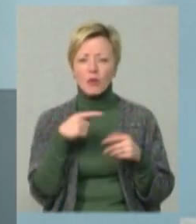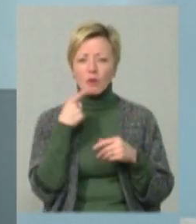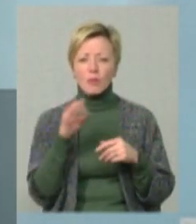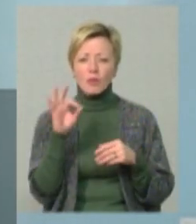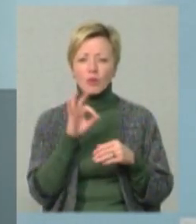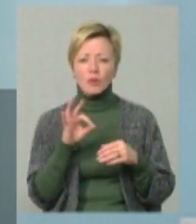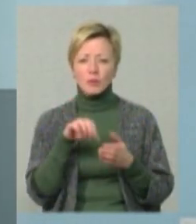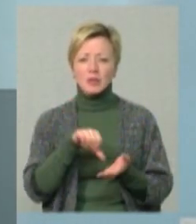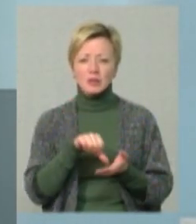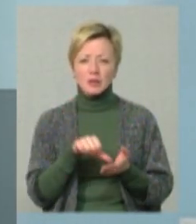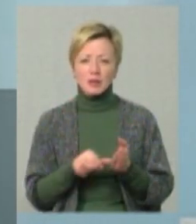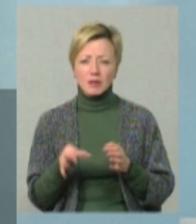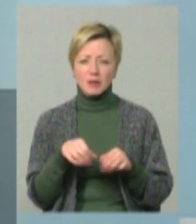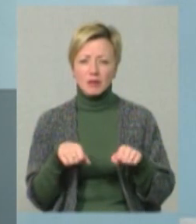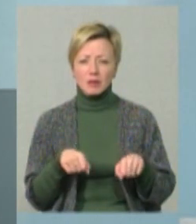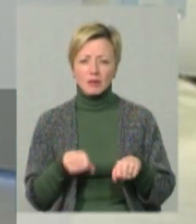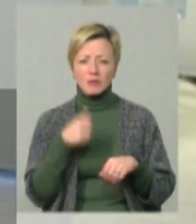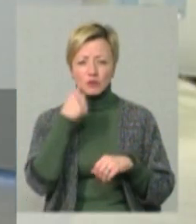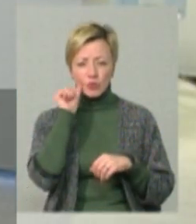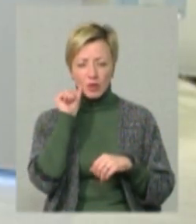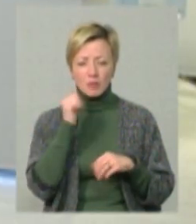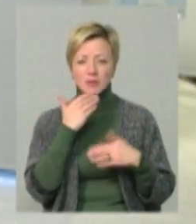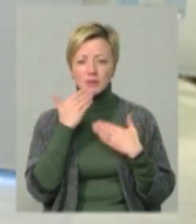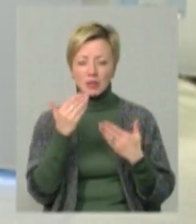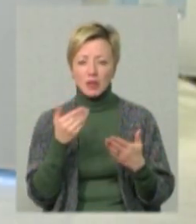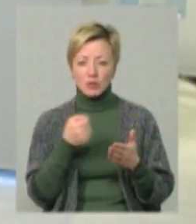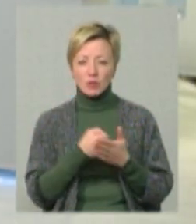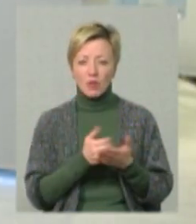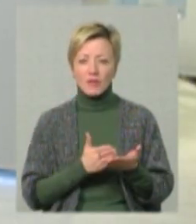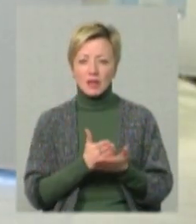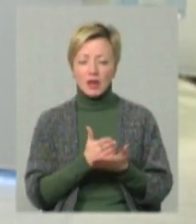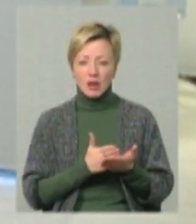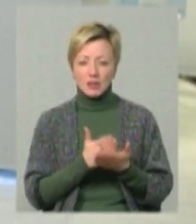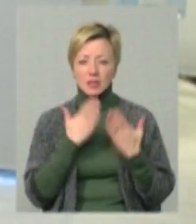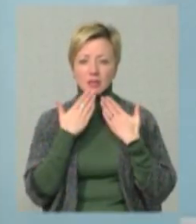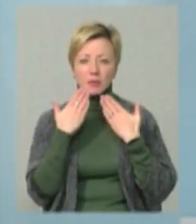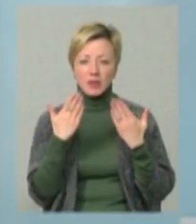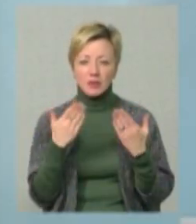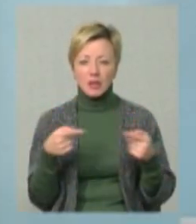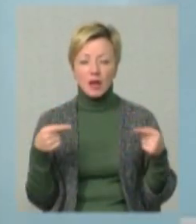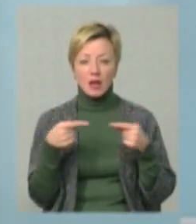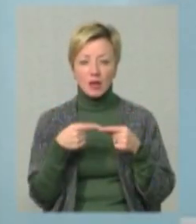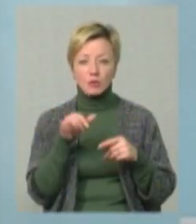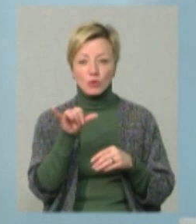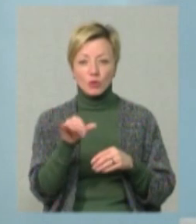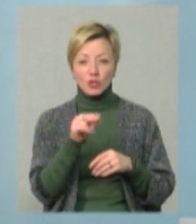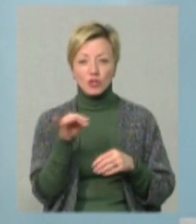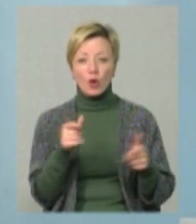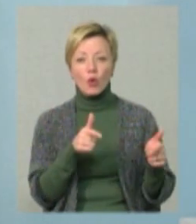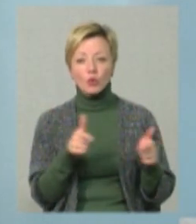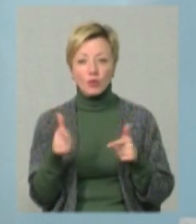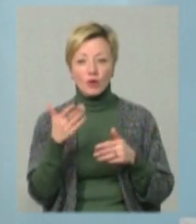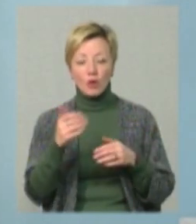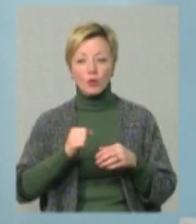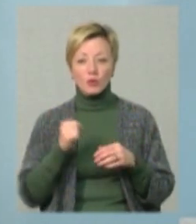Ми говоримо зараз з представником обласної влади, а вчора ми зверталися до ветерана і запитували якраз у нього, чи